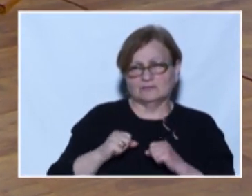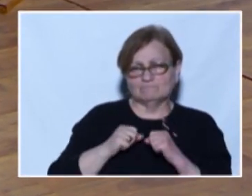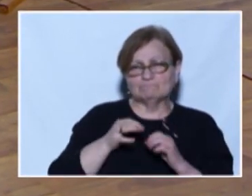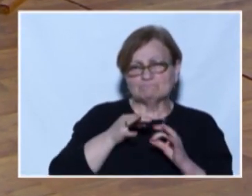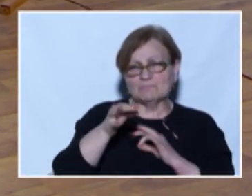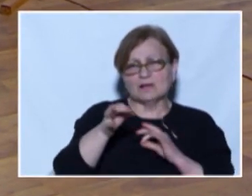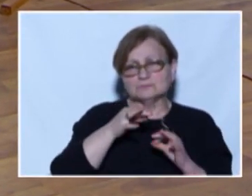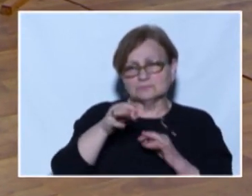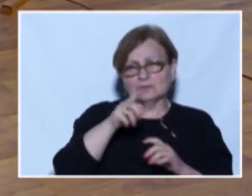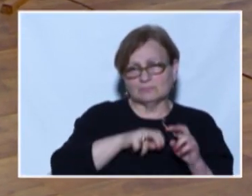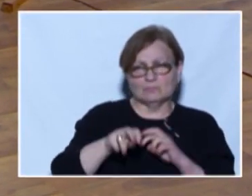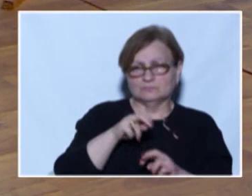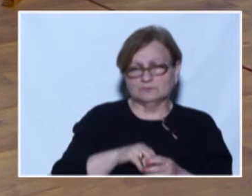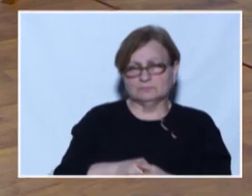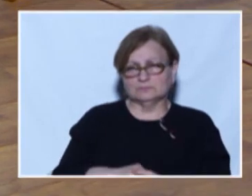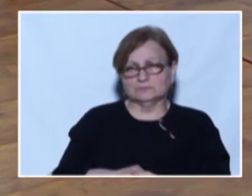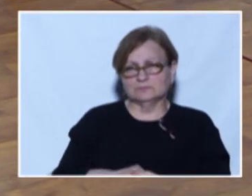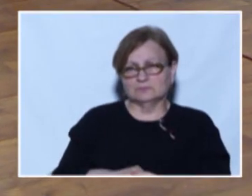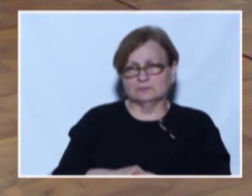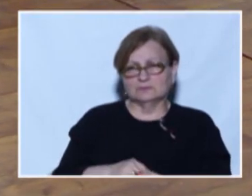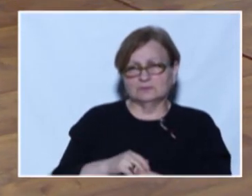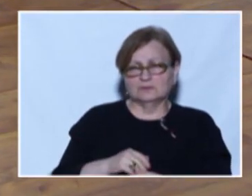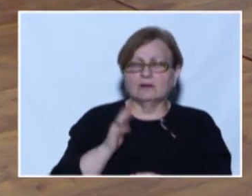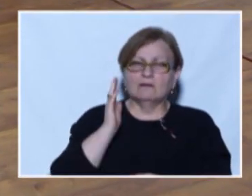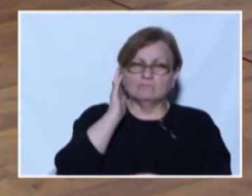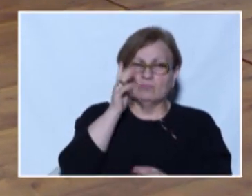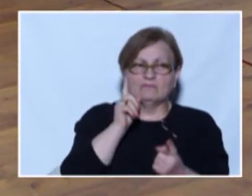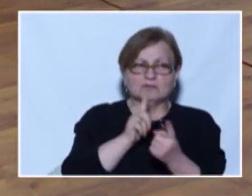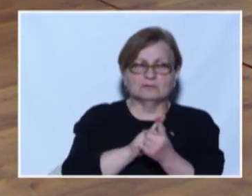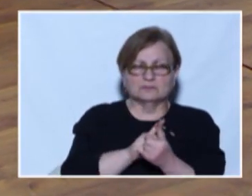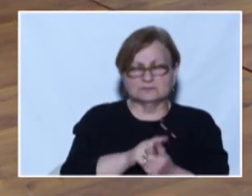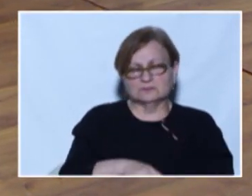პასუხები მოვძებნოთ. მომავალ